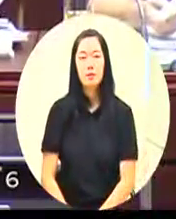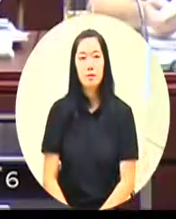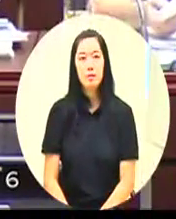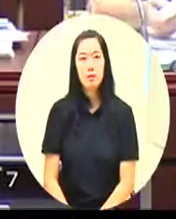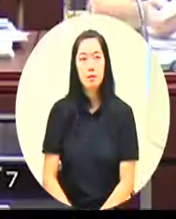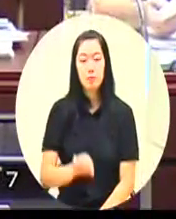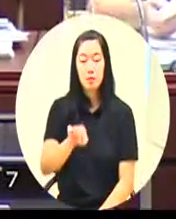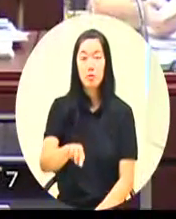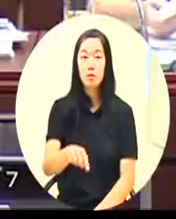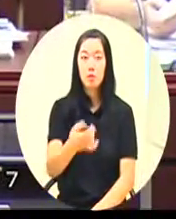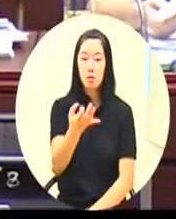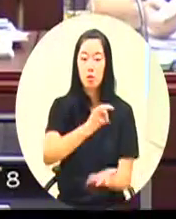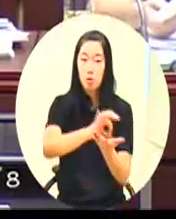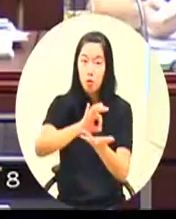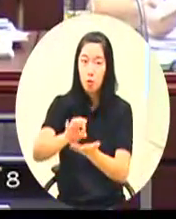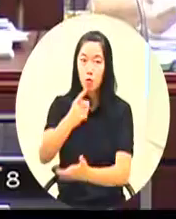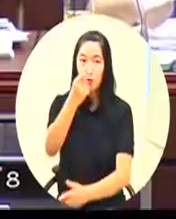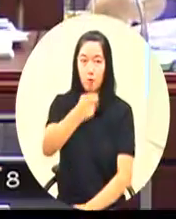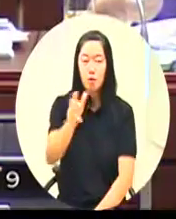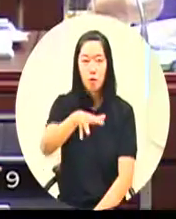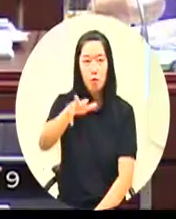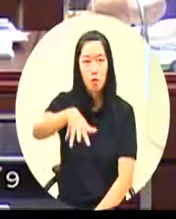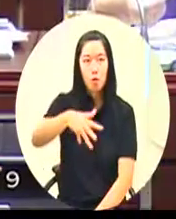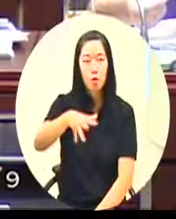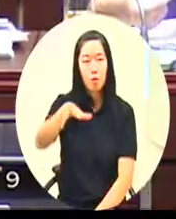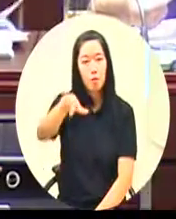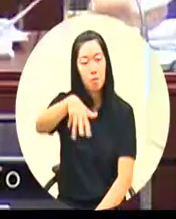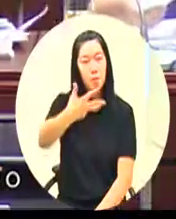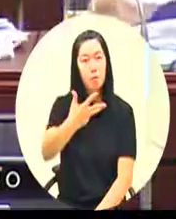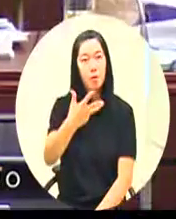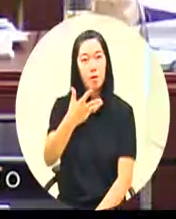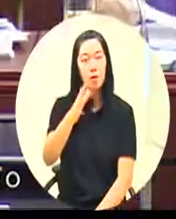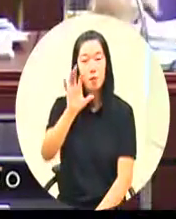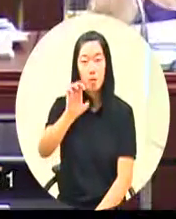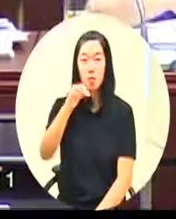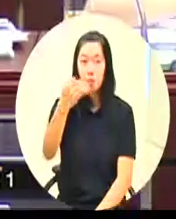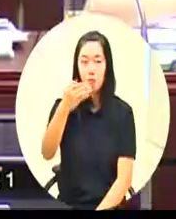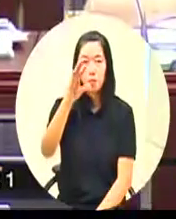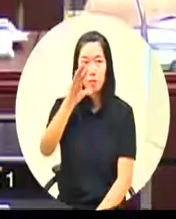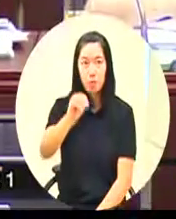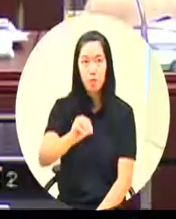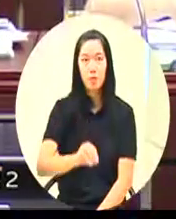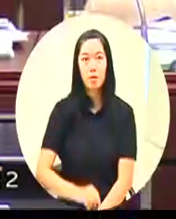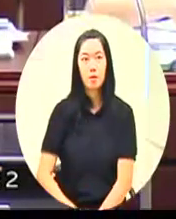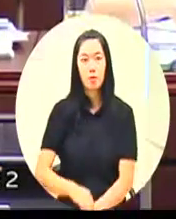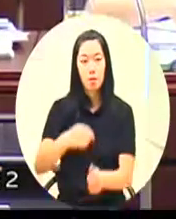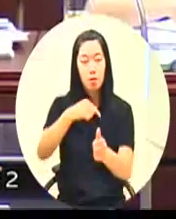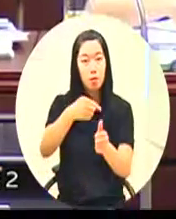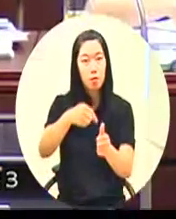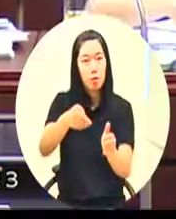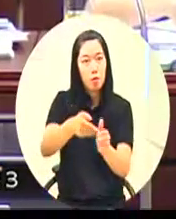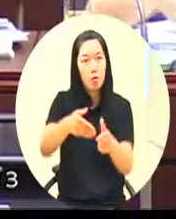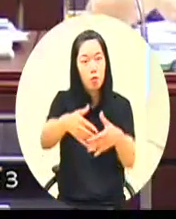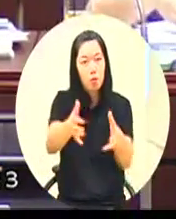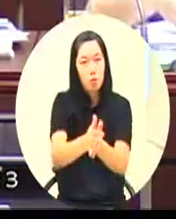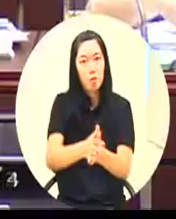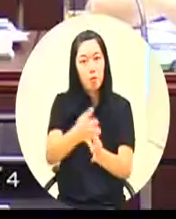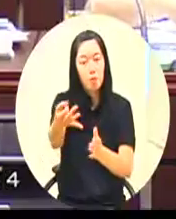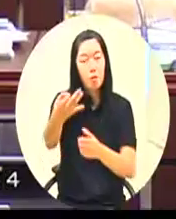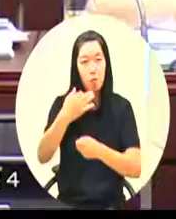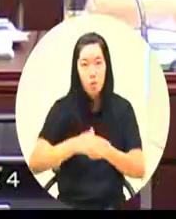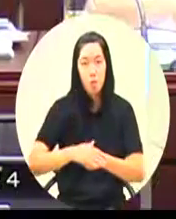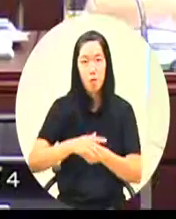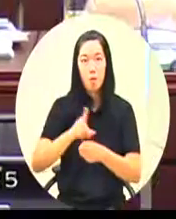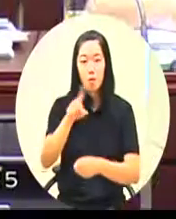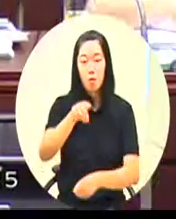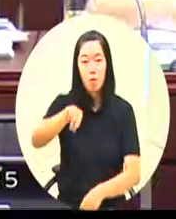里的经费是在1亿894万，那这里头得到教育部的1800万的补助，